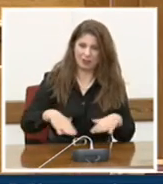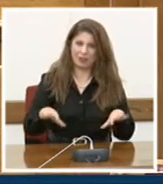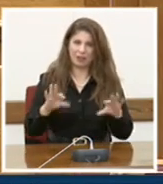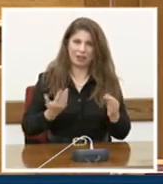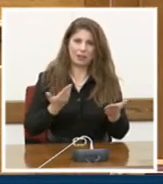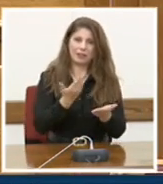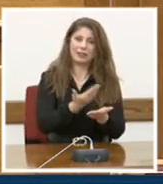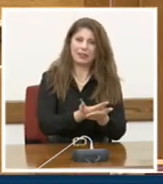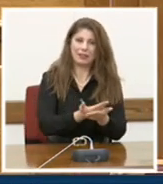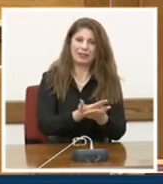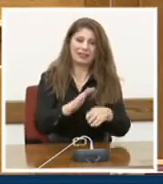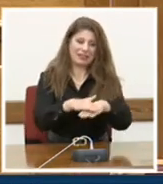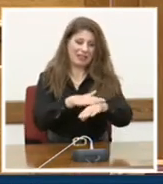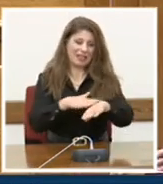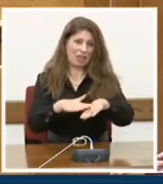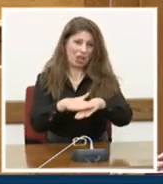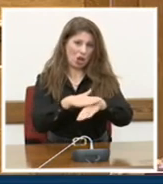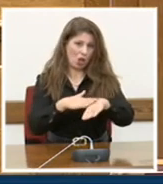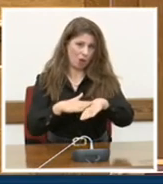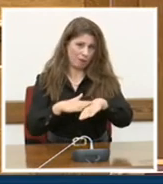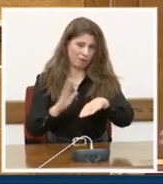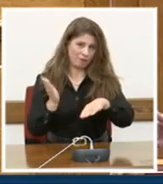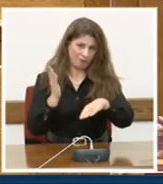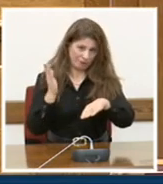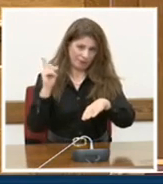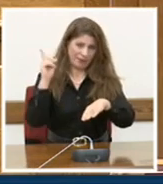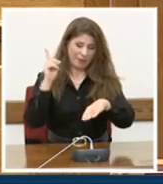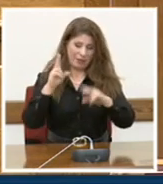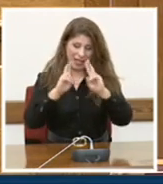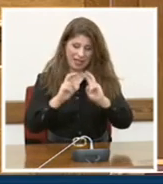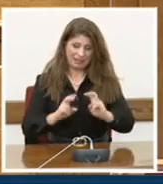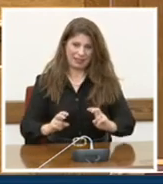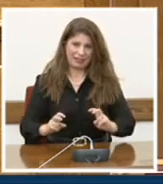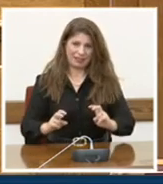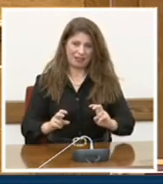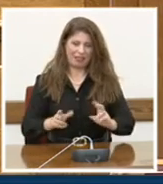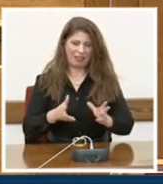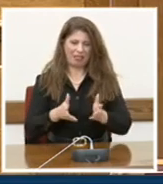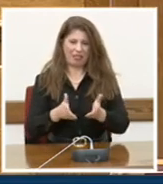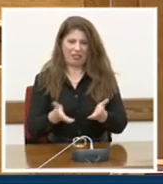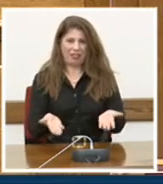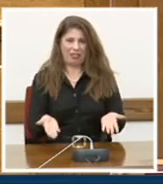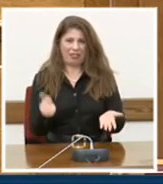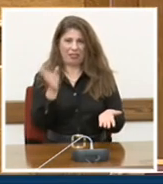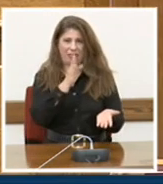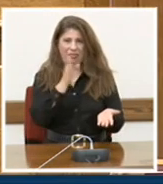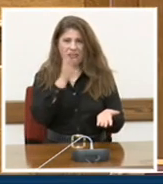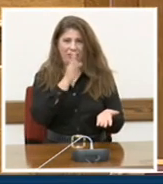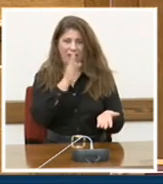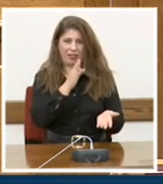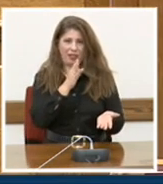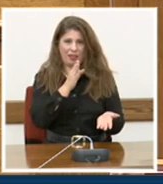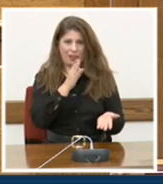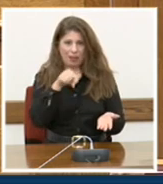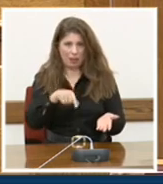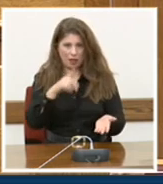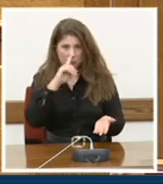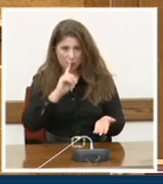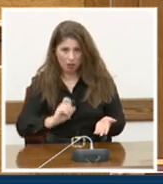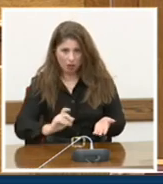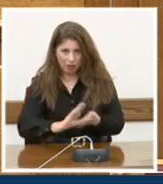μια συγγνώμη, επειδή κάνατε και μια εξεταστική παροδία για να βγάλετε την υποχρέωση, ότι